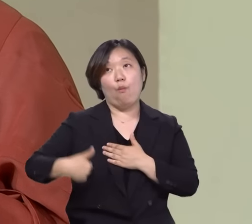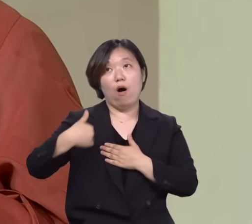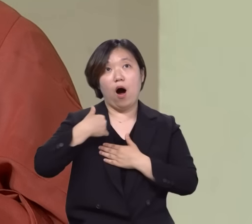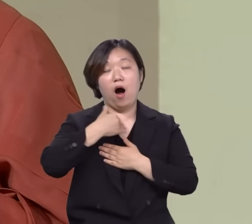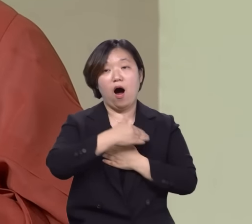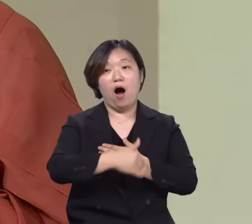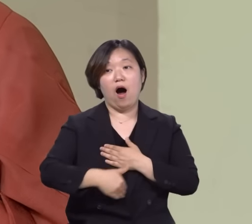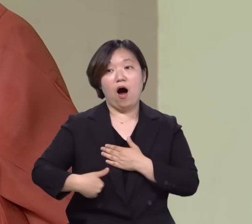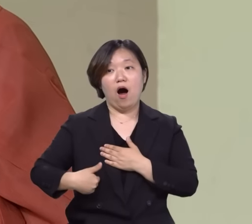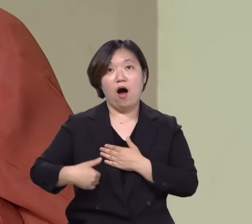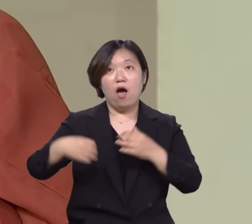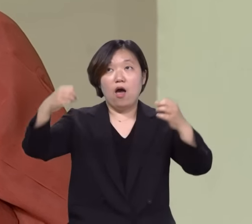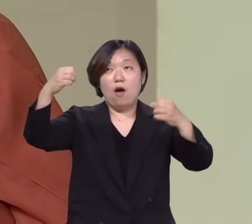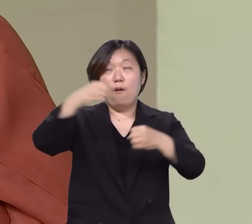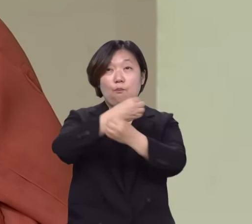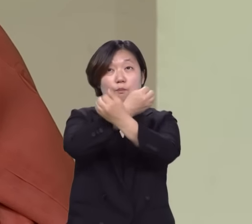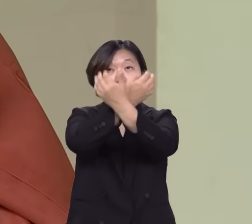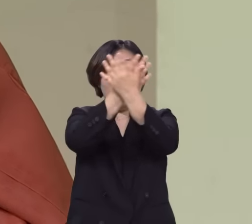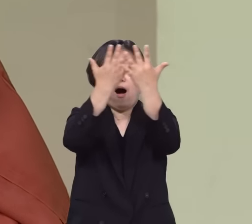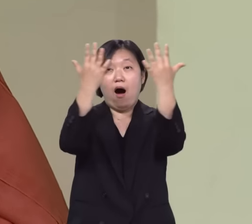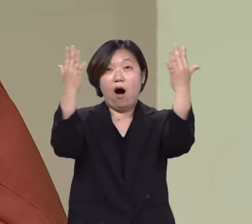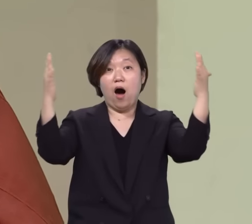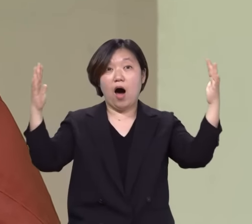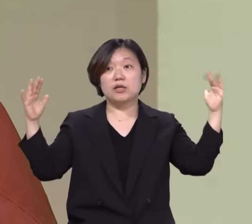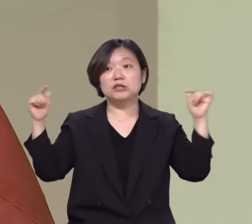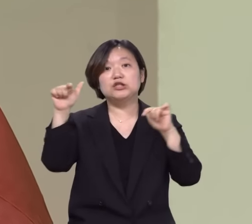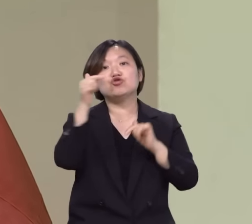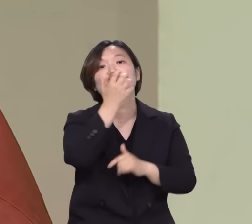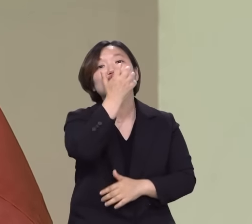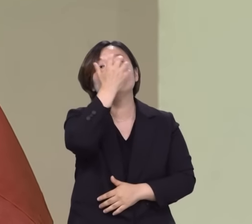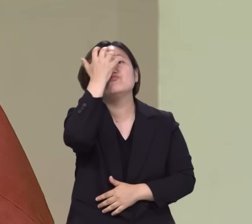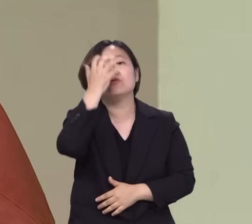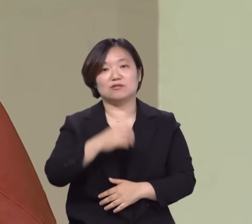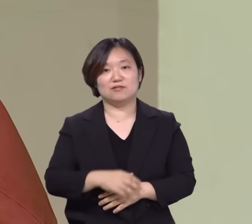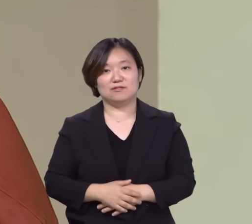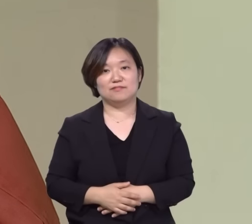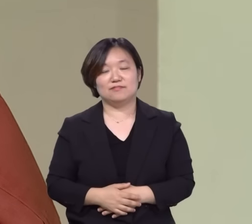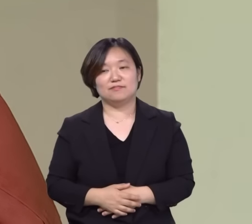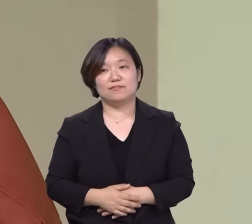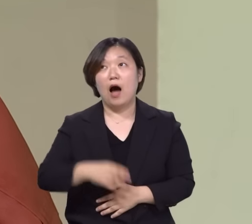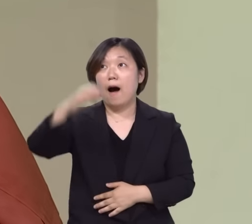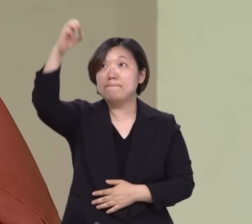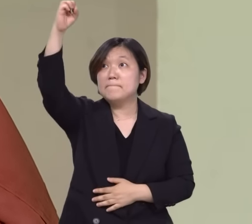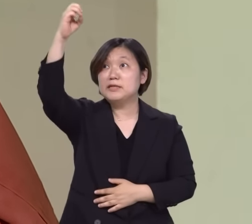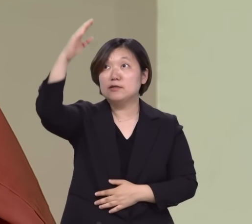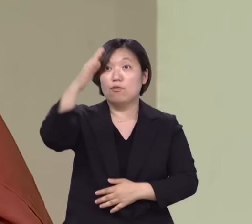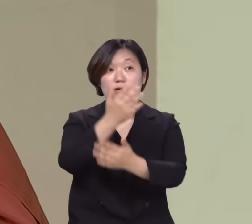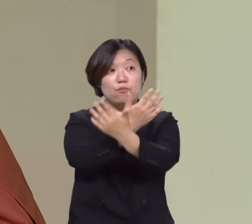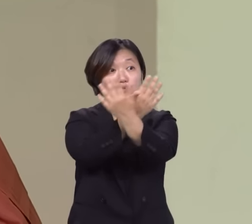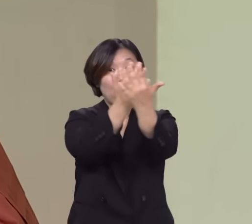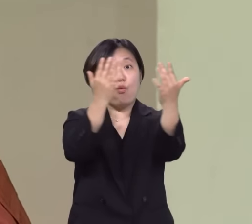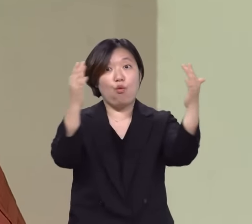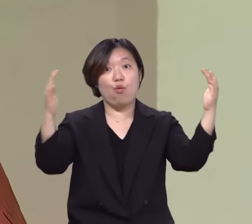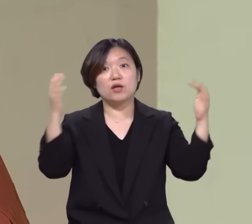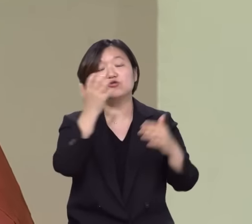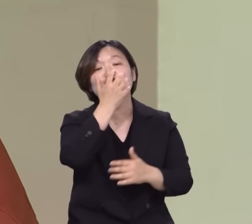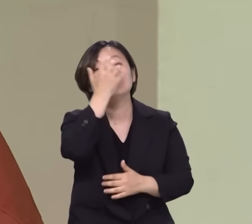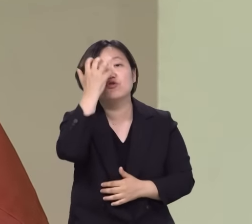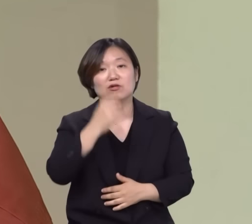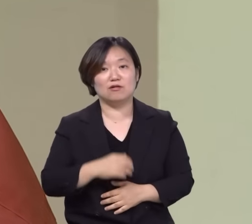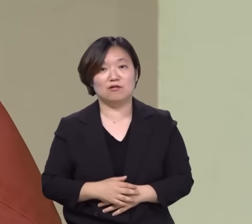몸을 감싸주는 그런 생생한 꿈을 꾸게 됩니다 그리고 그